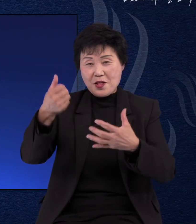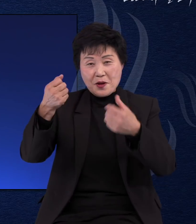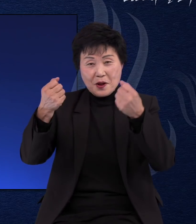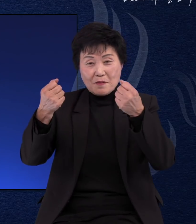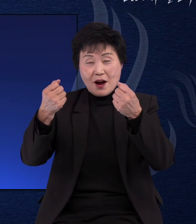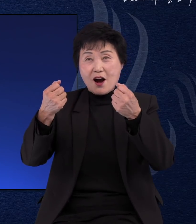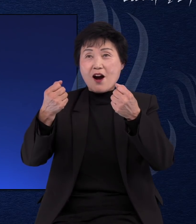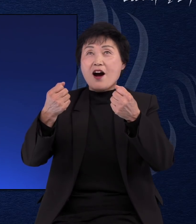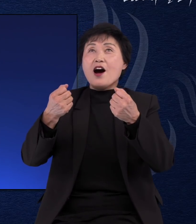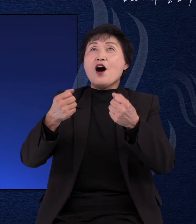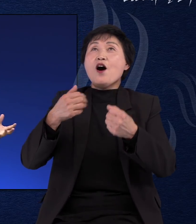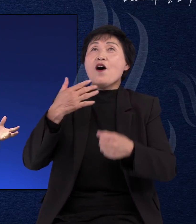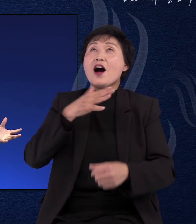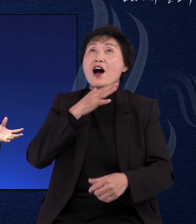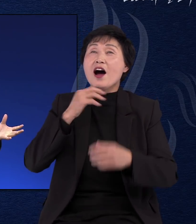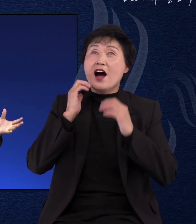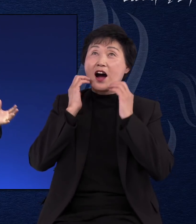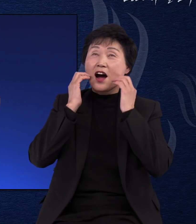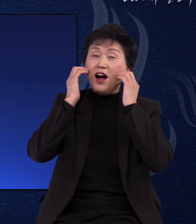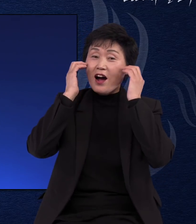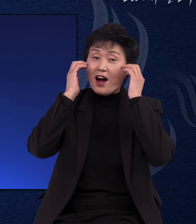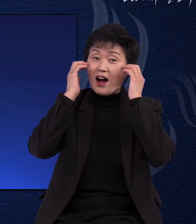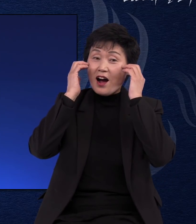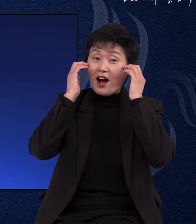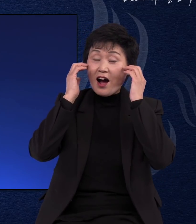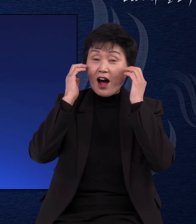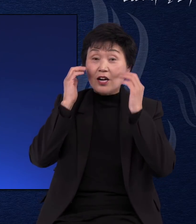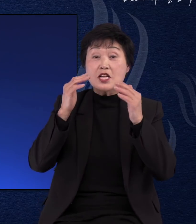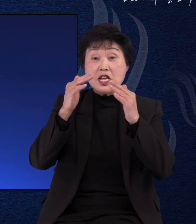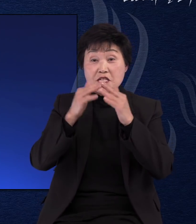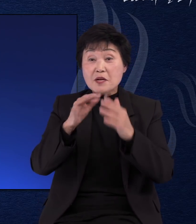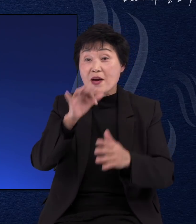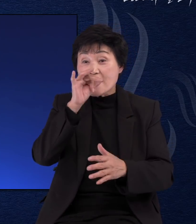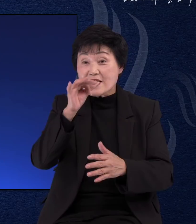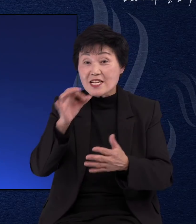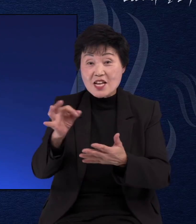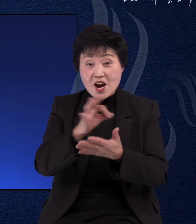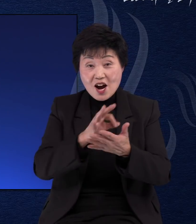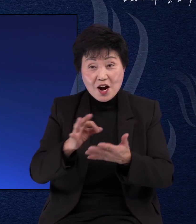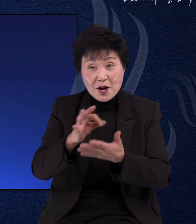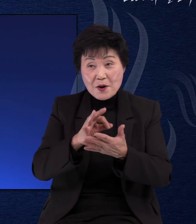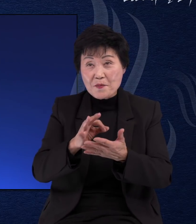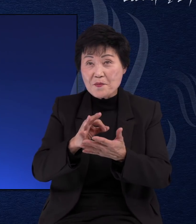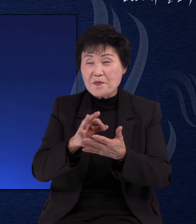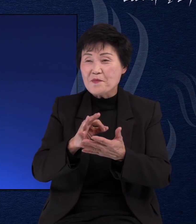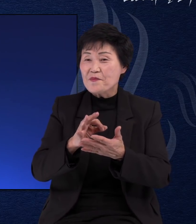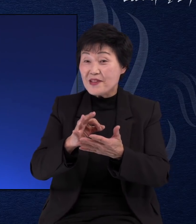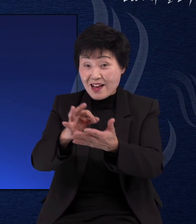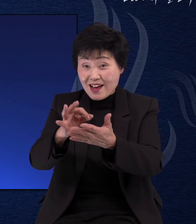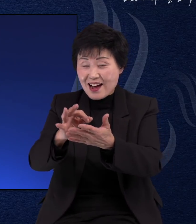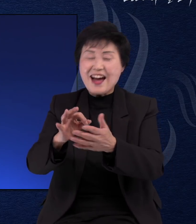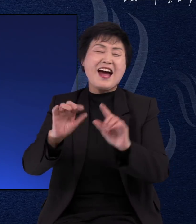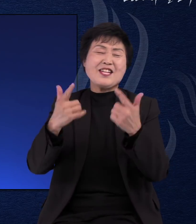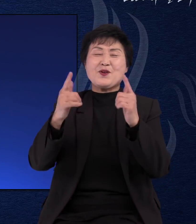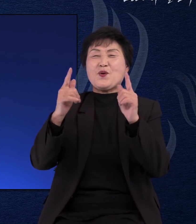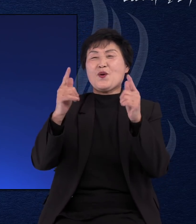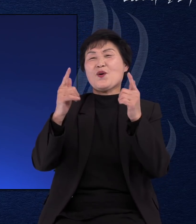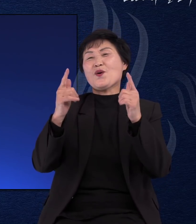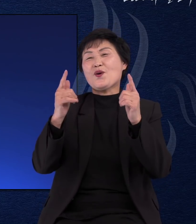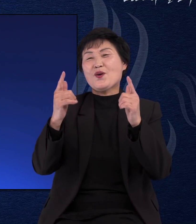막 올라오면서 집에 있는 헌금을 다 가져와서 교회에 가져오는 게 아니라